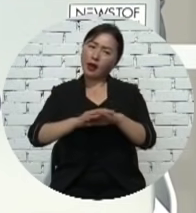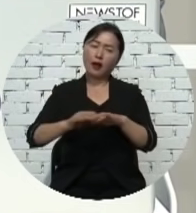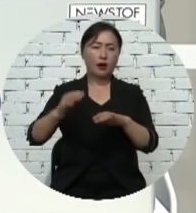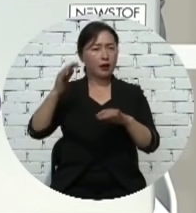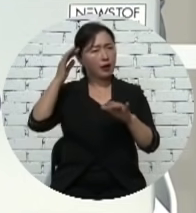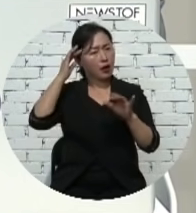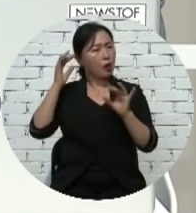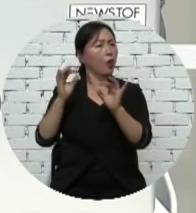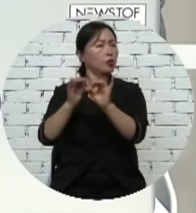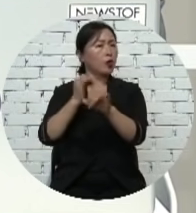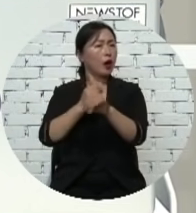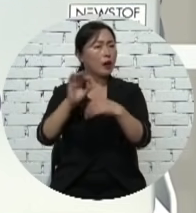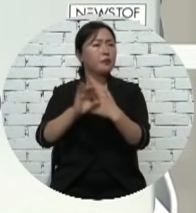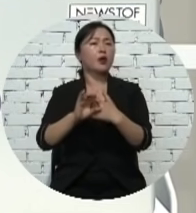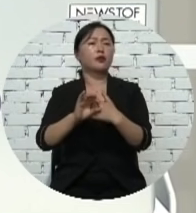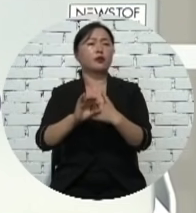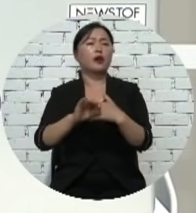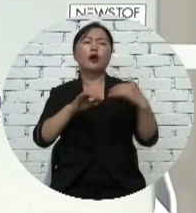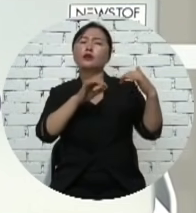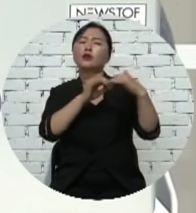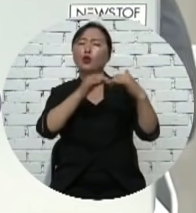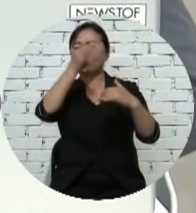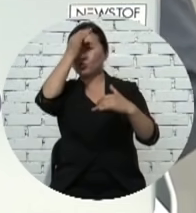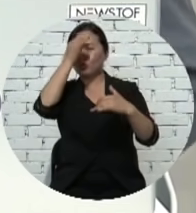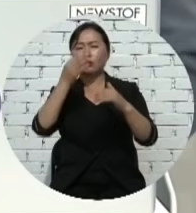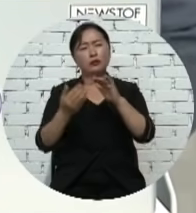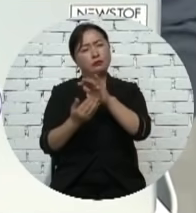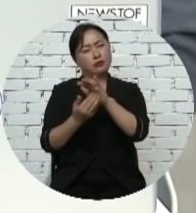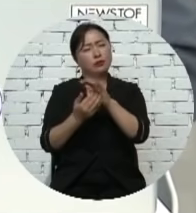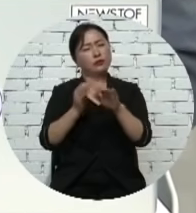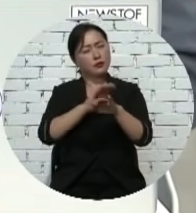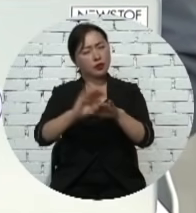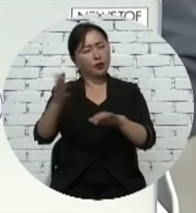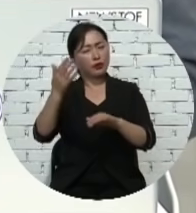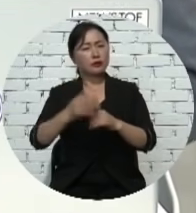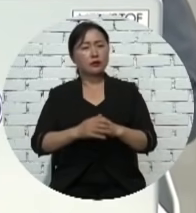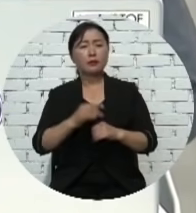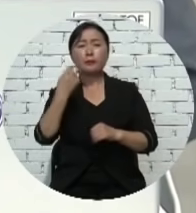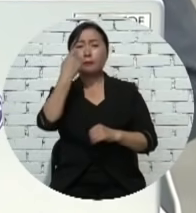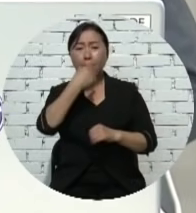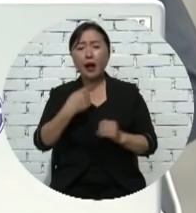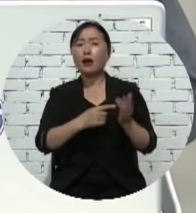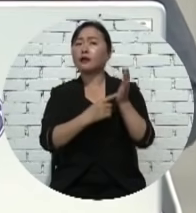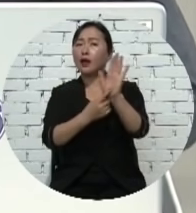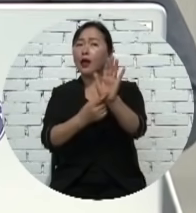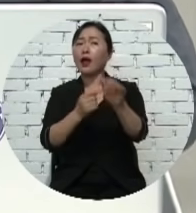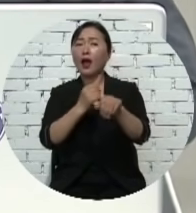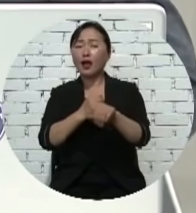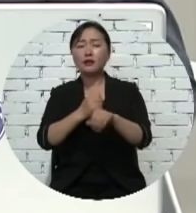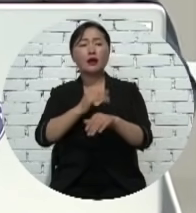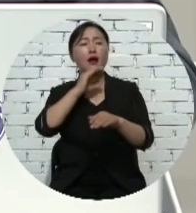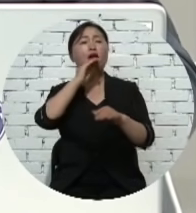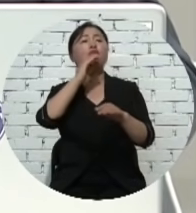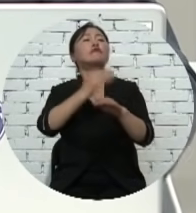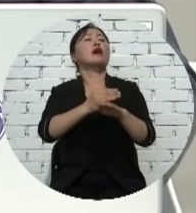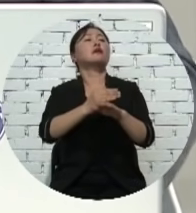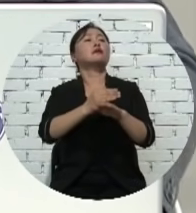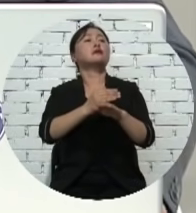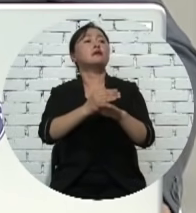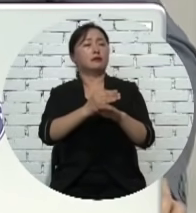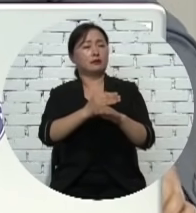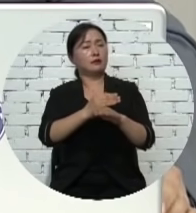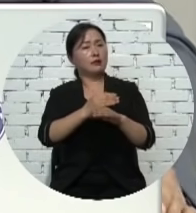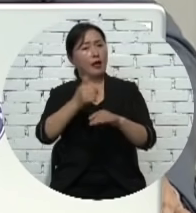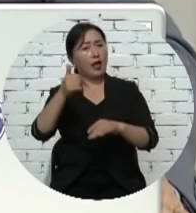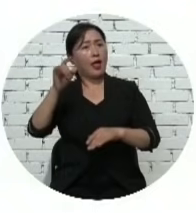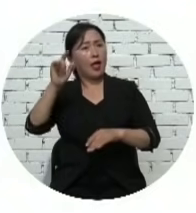가능하다고 생각을 하는데 문제는 제 얘기는 그렇게 주장을 해야지 주장을 해야지 김정은이한테 핵에 대한 그러니까 견제를